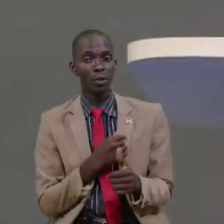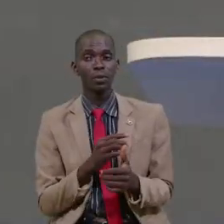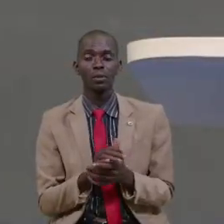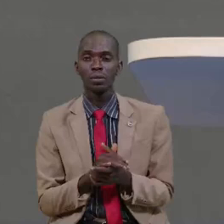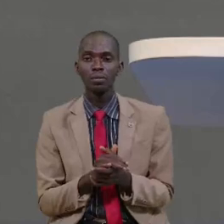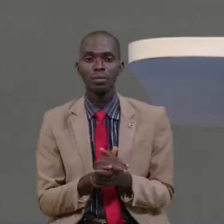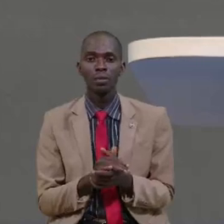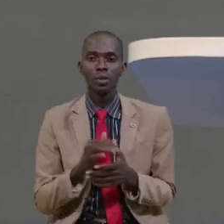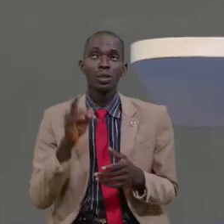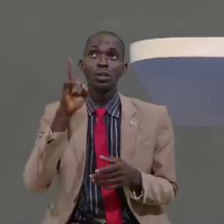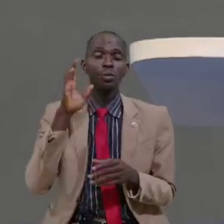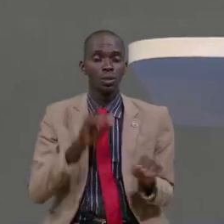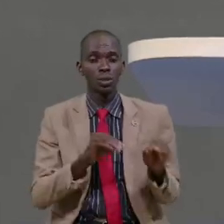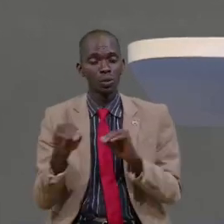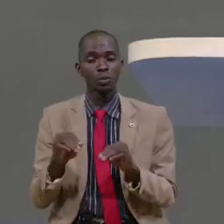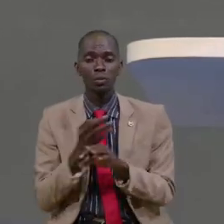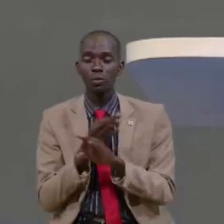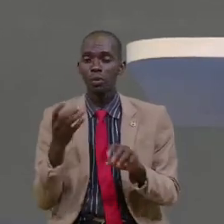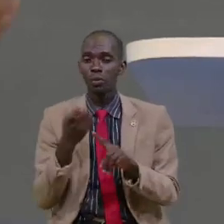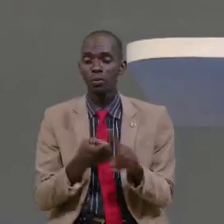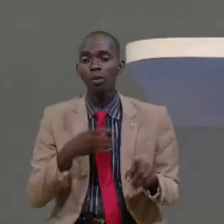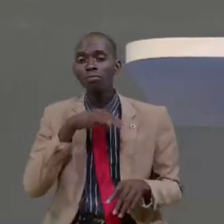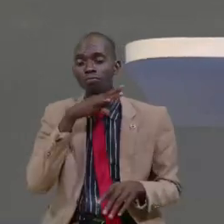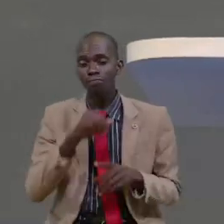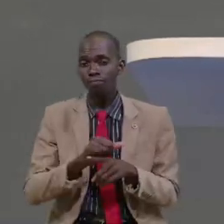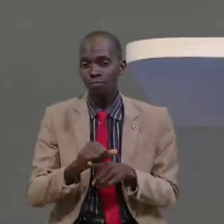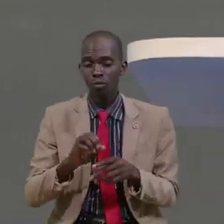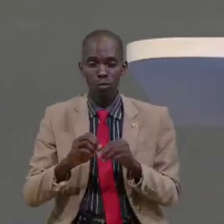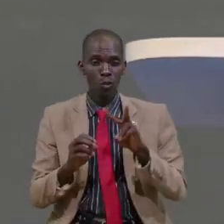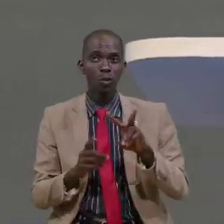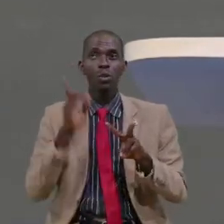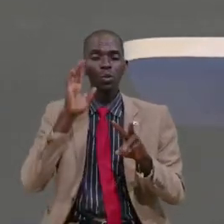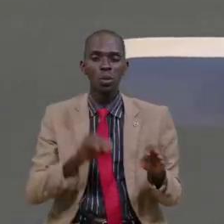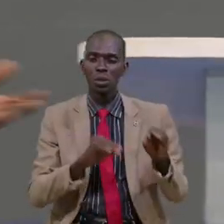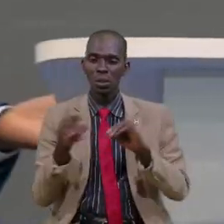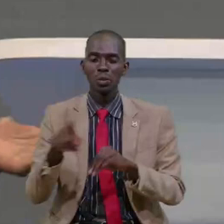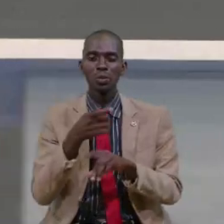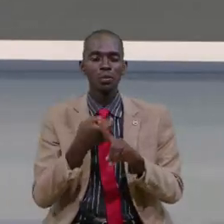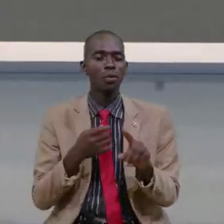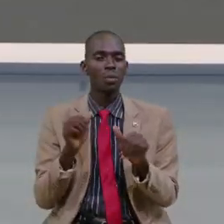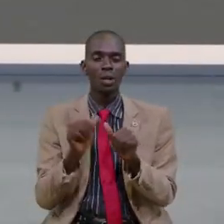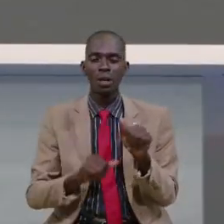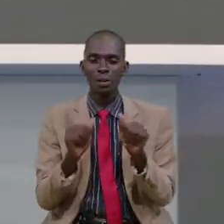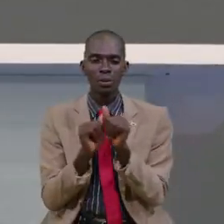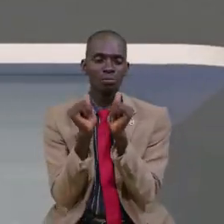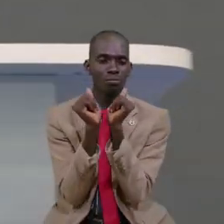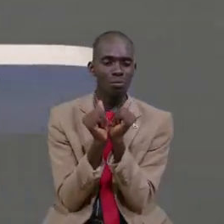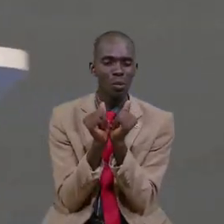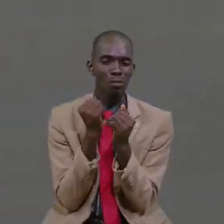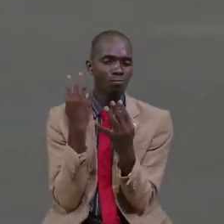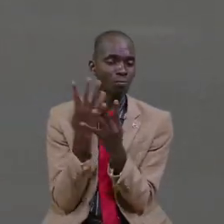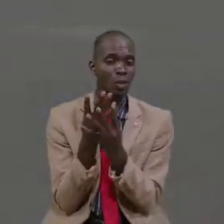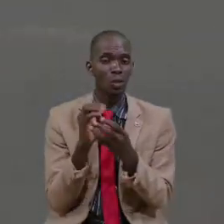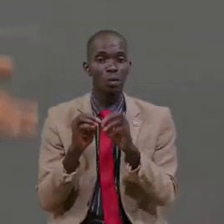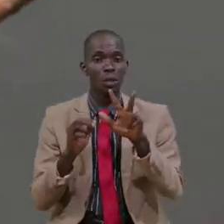Premier, va t'affranchir de la corruption. Deuxièmement, il va t'affranchir de la captivité. Et